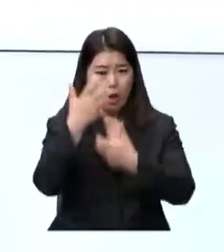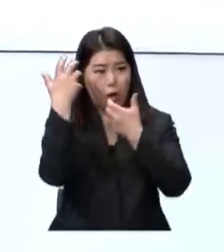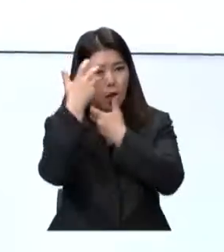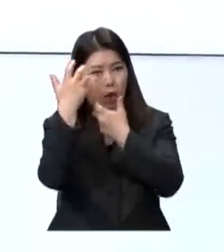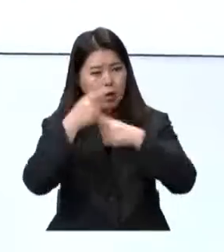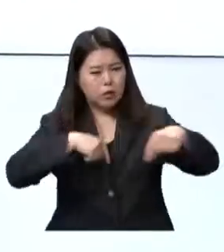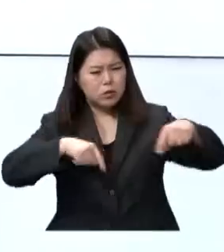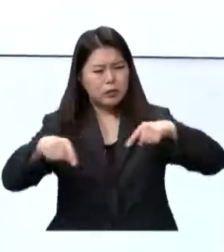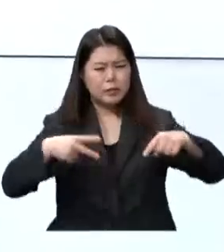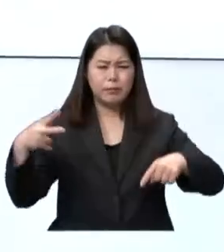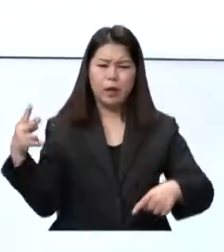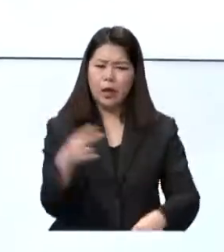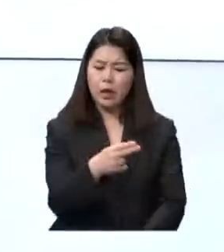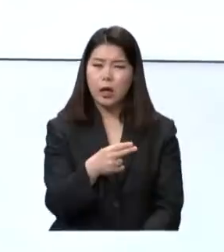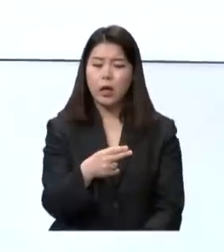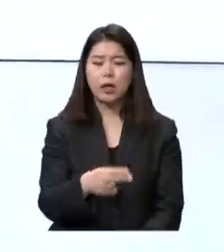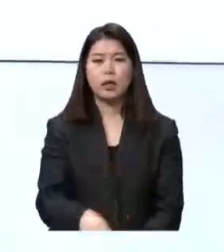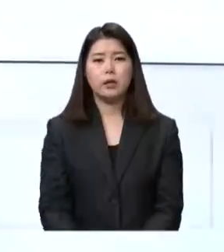정치 청산